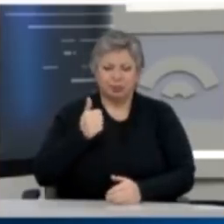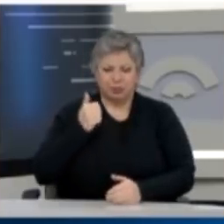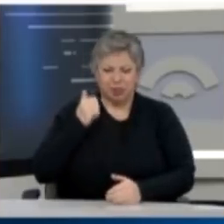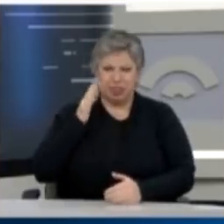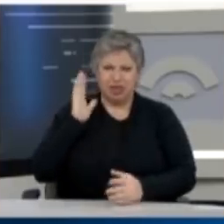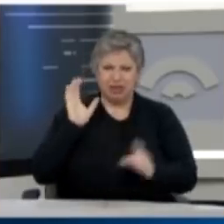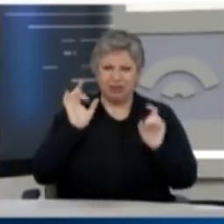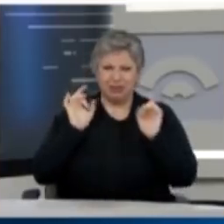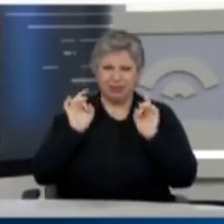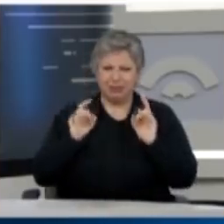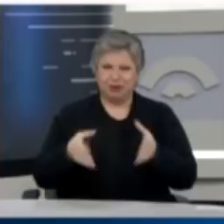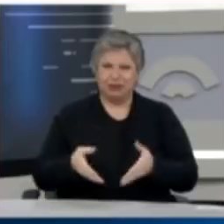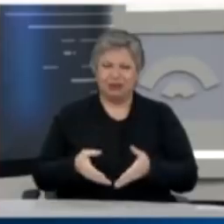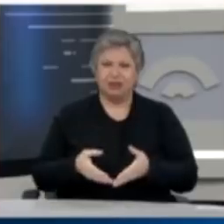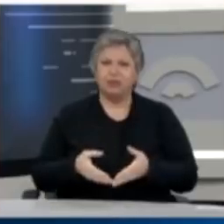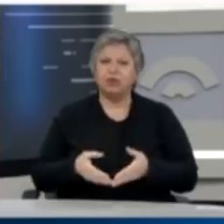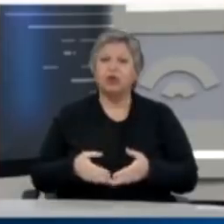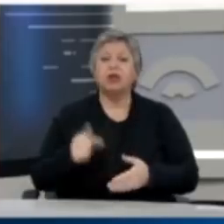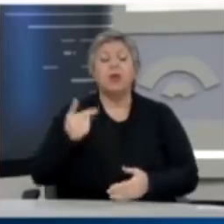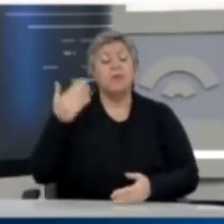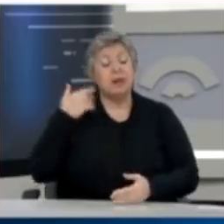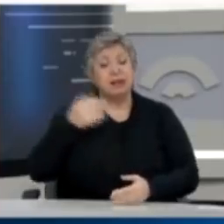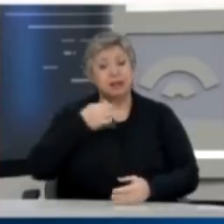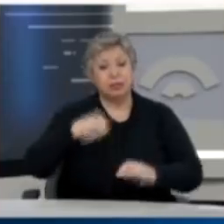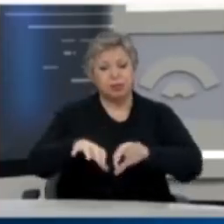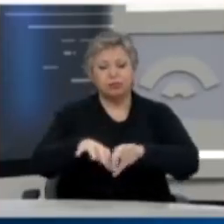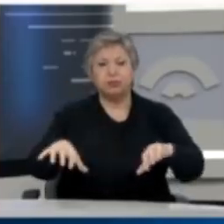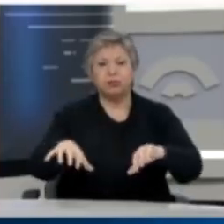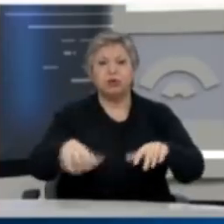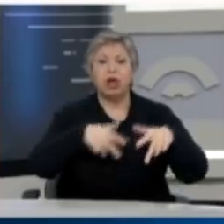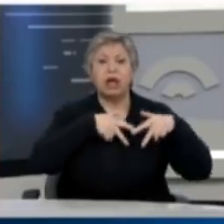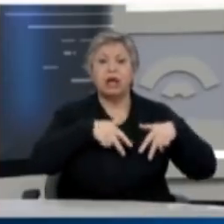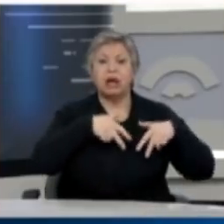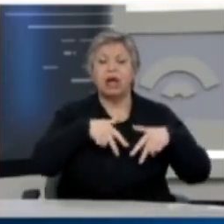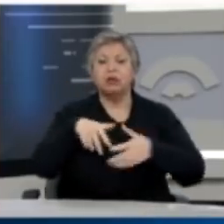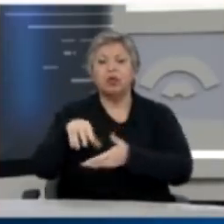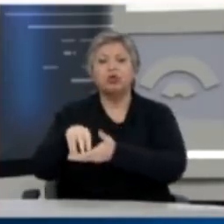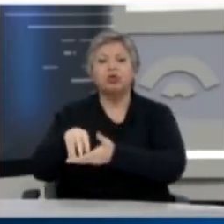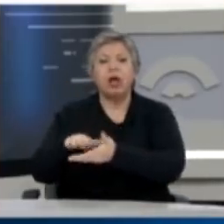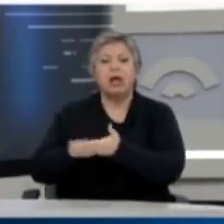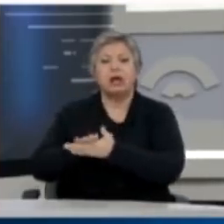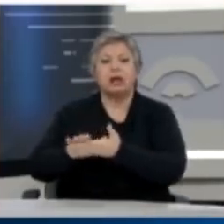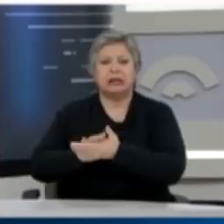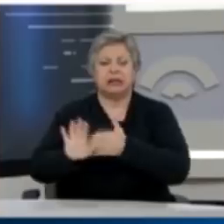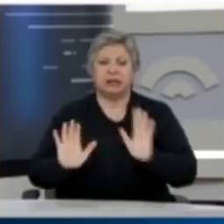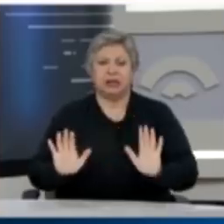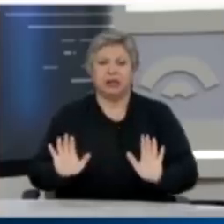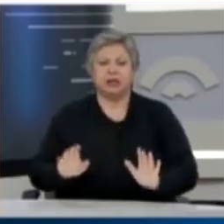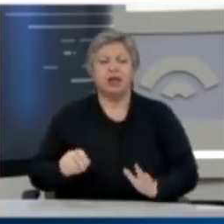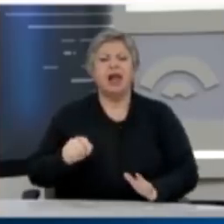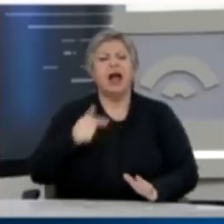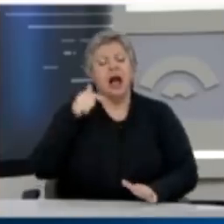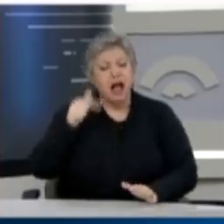για την πρότασή μας για τον πλήρη διαχωρισμό κράτους-εκκλησίας, ότι είναι ένα υπερώριμο αίτημα. Γι'